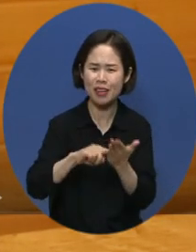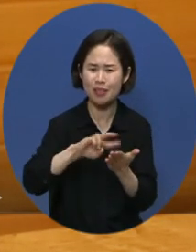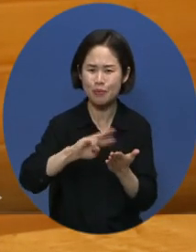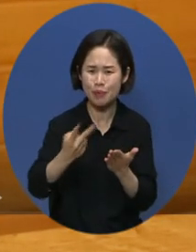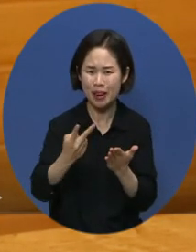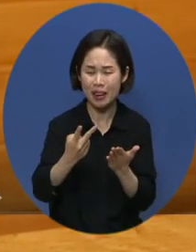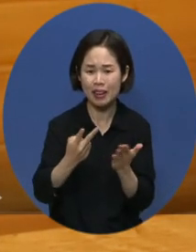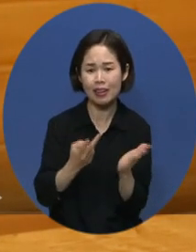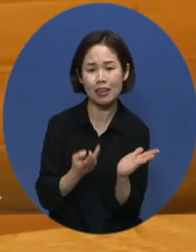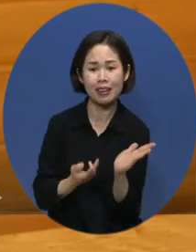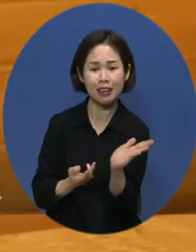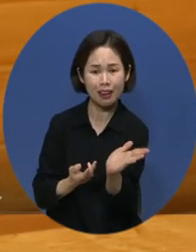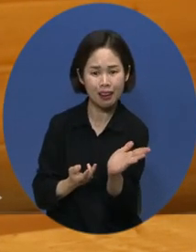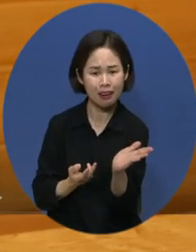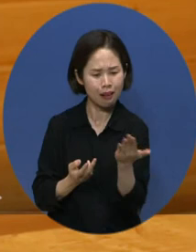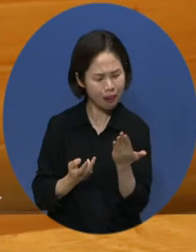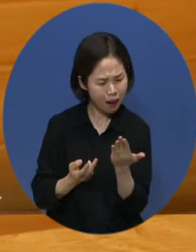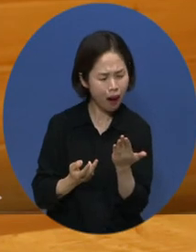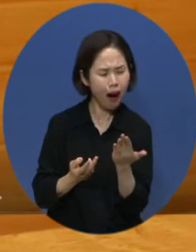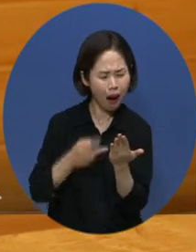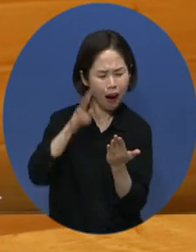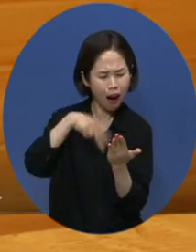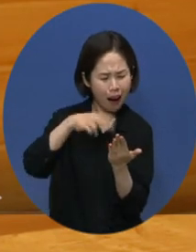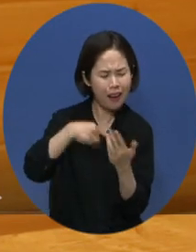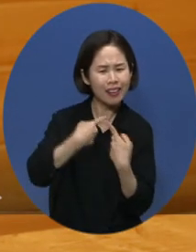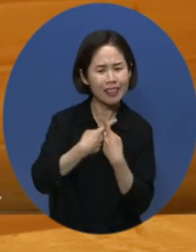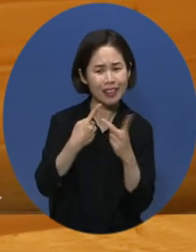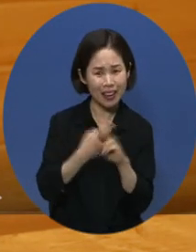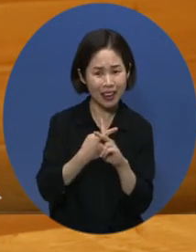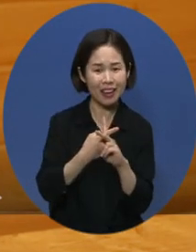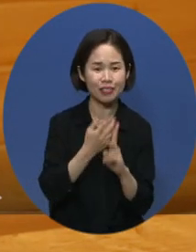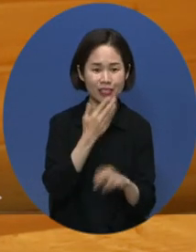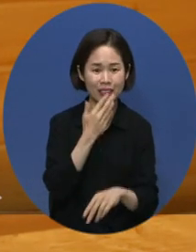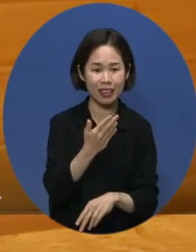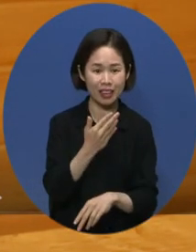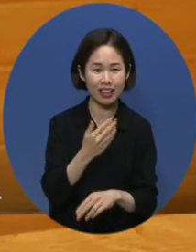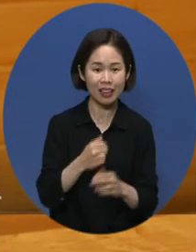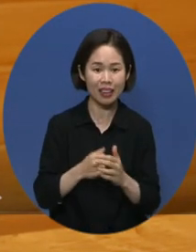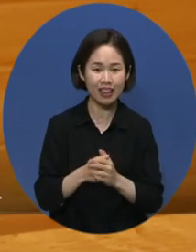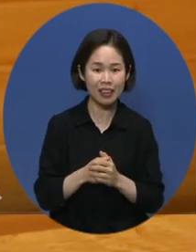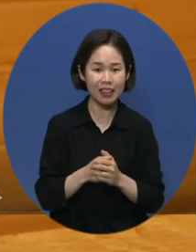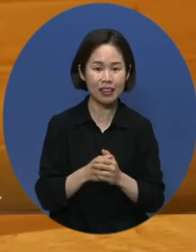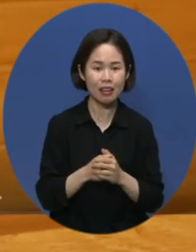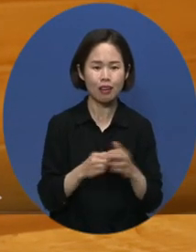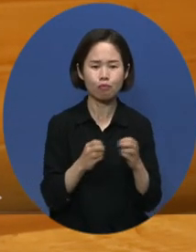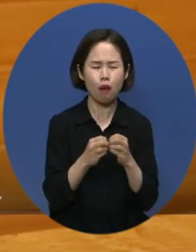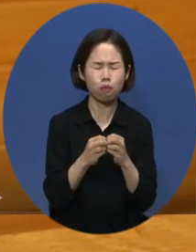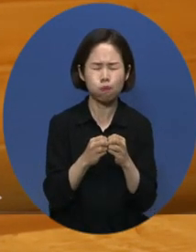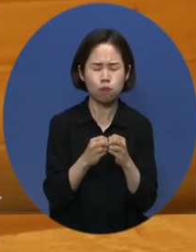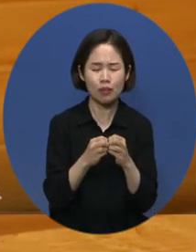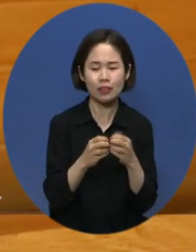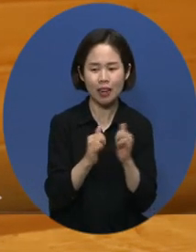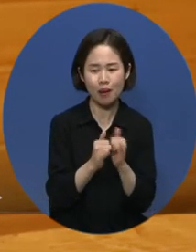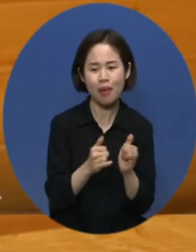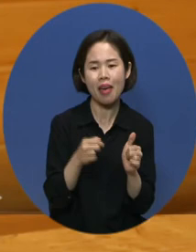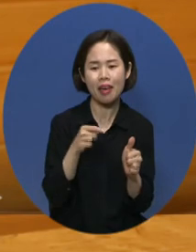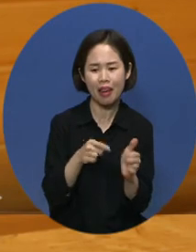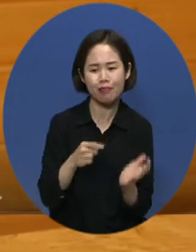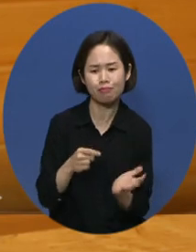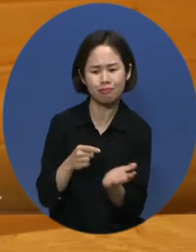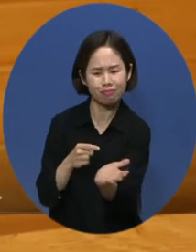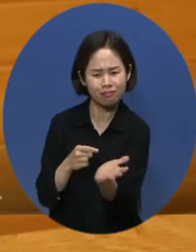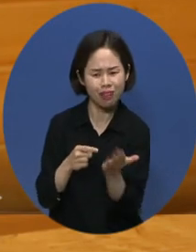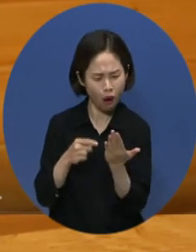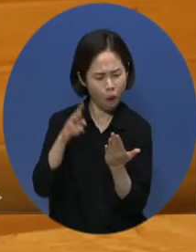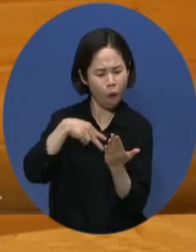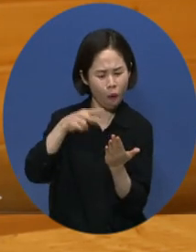충분히 습득하고 이해할 수 있는 그런 자료들을 전 발달장애인 또 많은 문자가 어려운 이해하기 어려운 분들에게 제공할 수 있는 게 아마